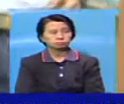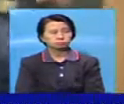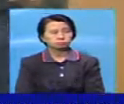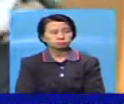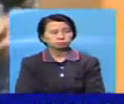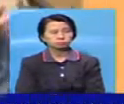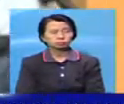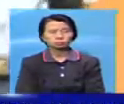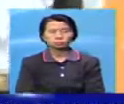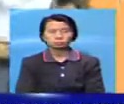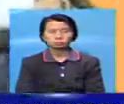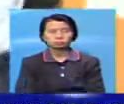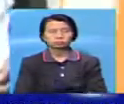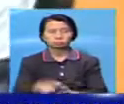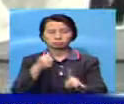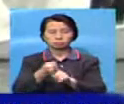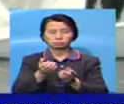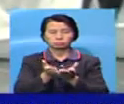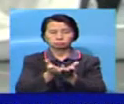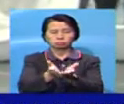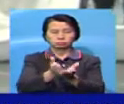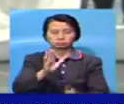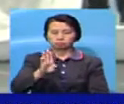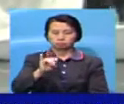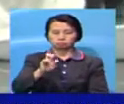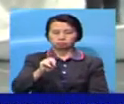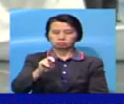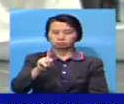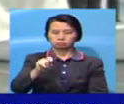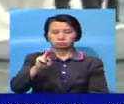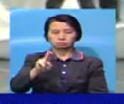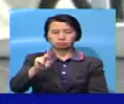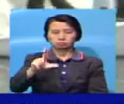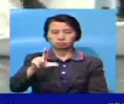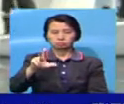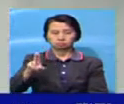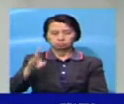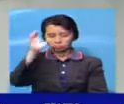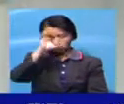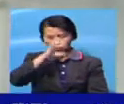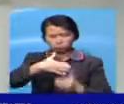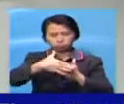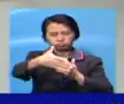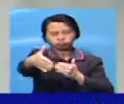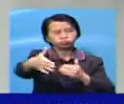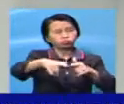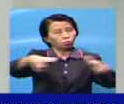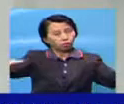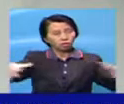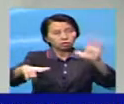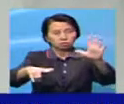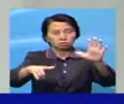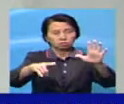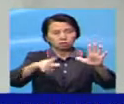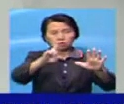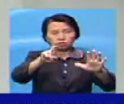dihentikan menurut pengarah maritim daerah Bintulu Kapten maritim Aminuddin Abdul Rashid pencarian kini telah meliputi keluasan lebih 5000 batu